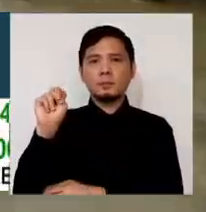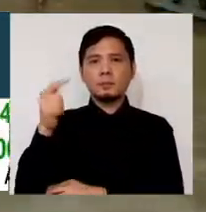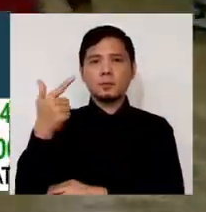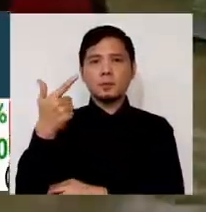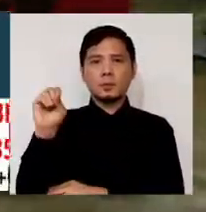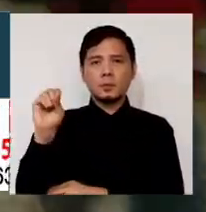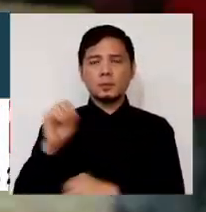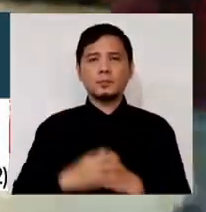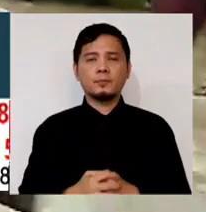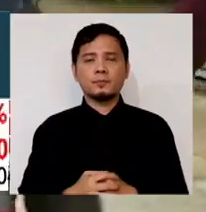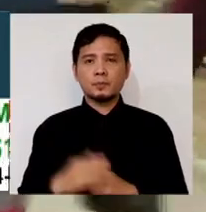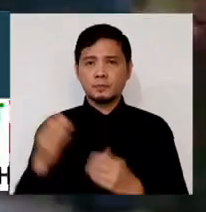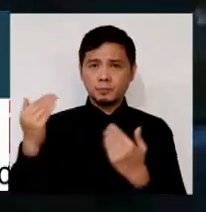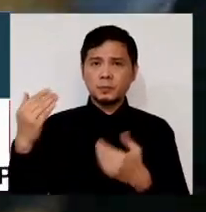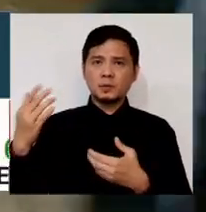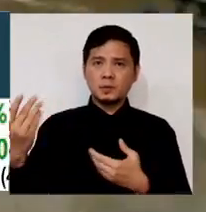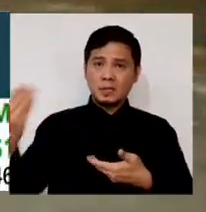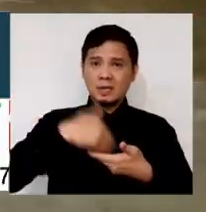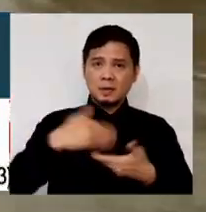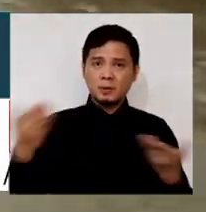Pagpunta lang yan dito, 2 weeks ago, namigay ng